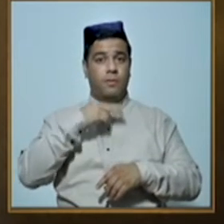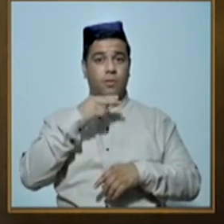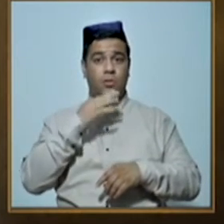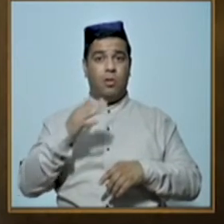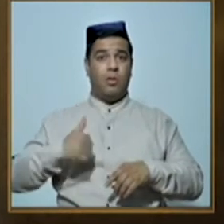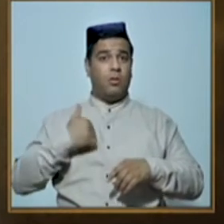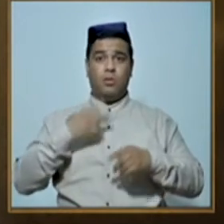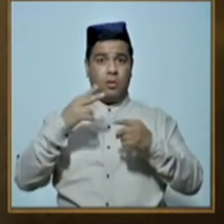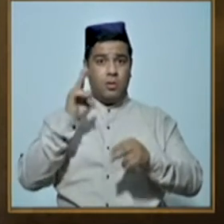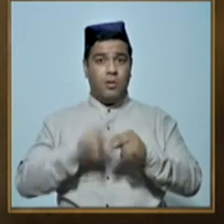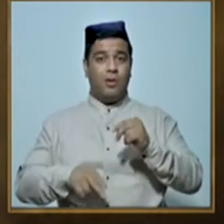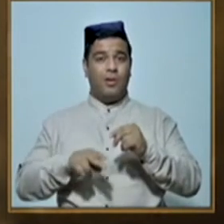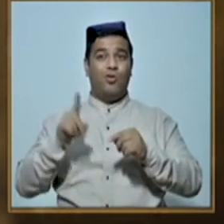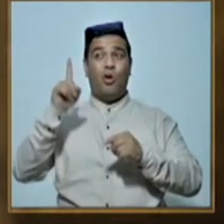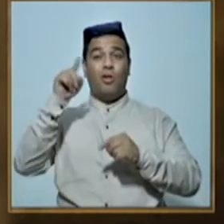manmanlikime,